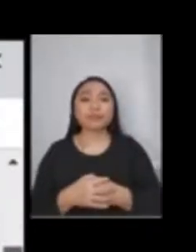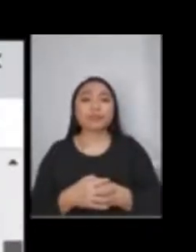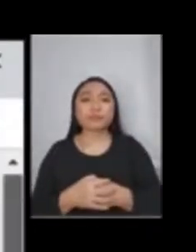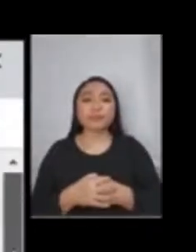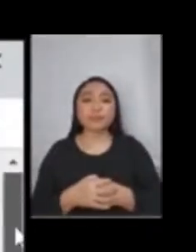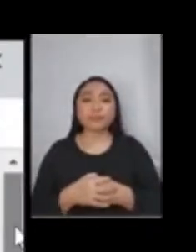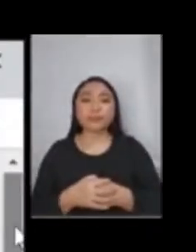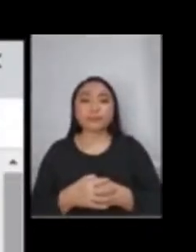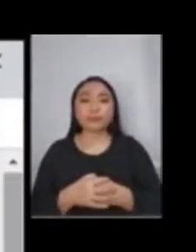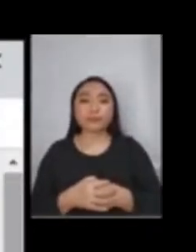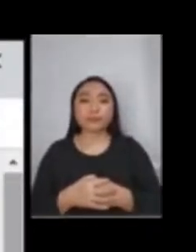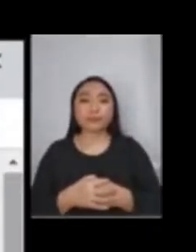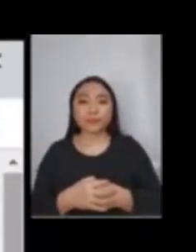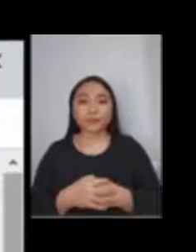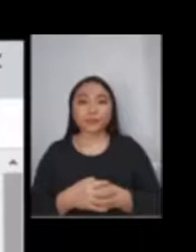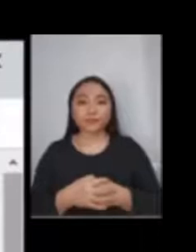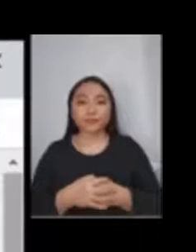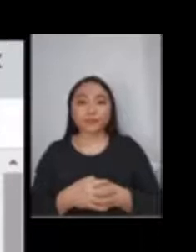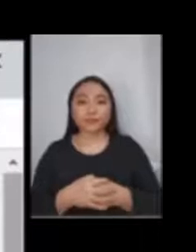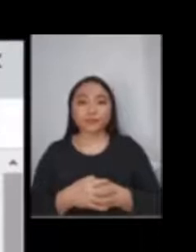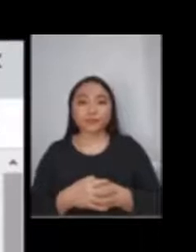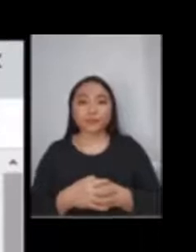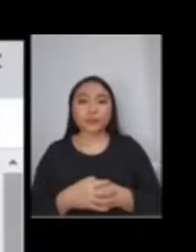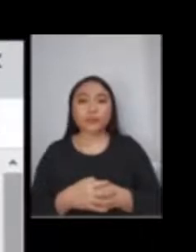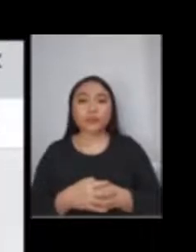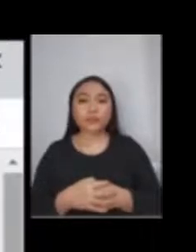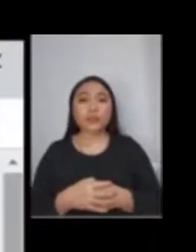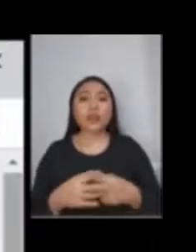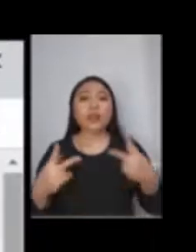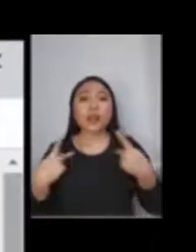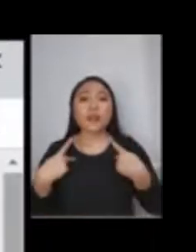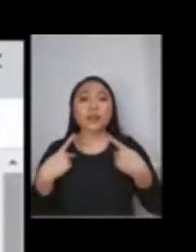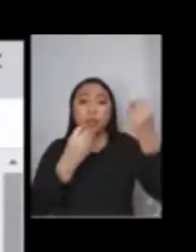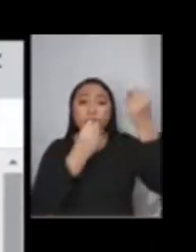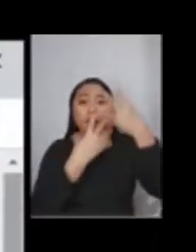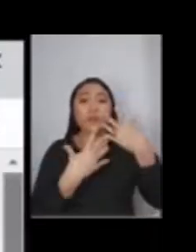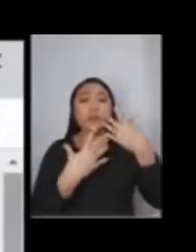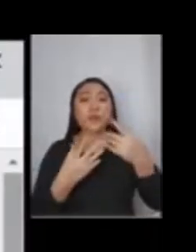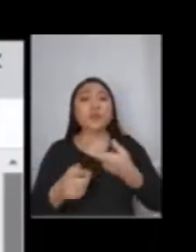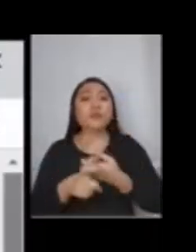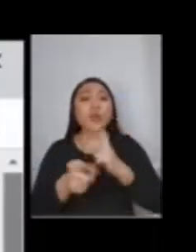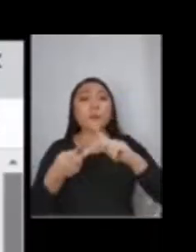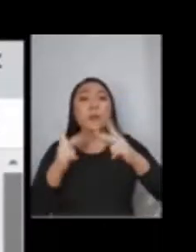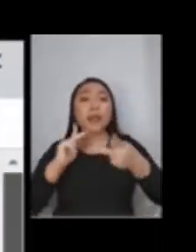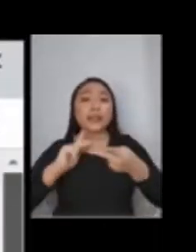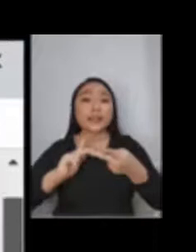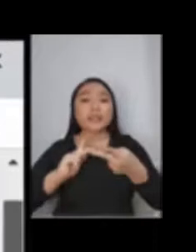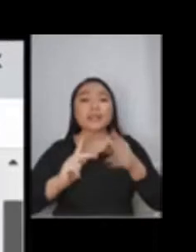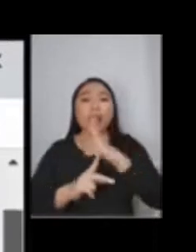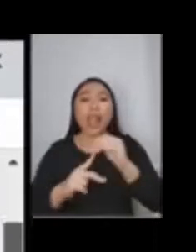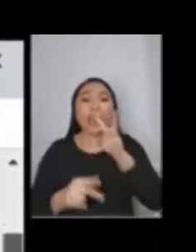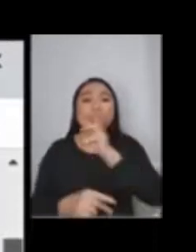pa sa kanila. At, syempre, hindi mawawala ang ating contact details. Physically, you